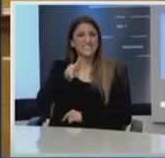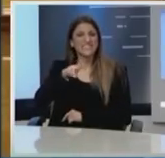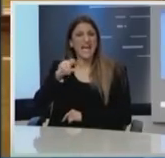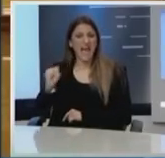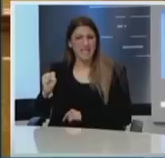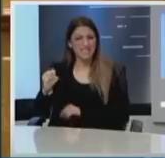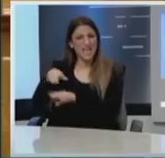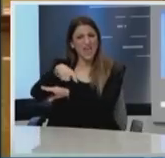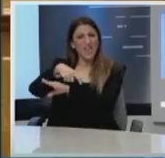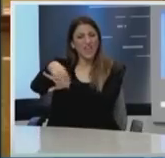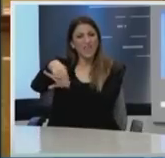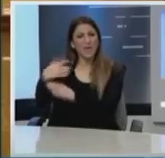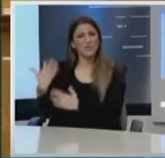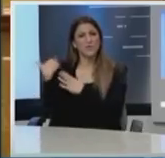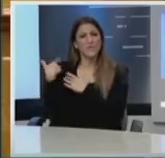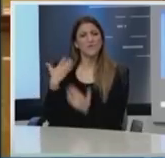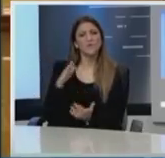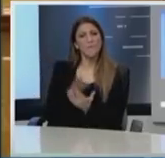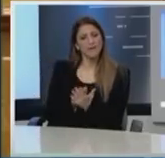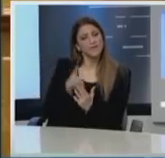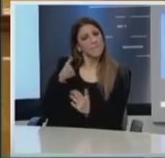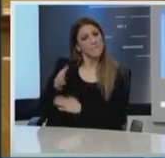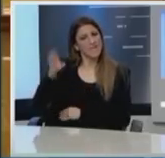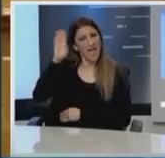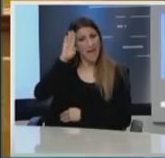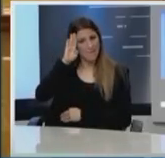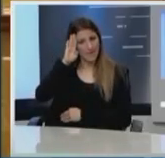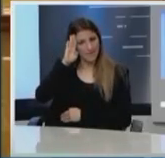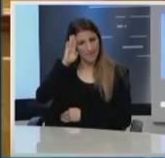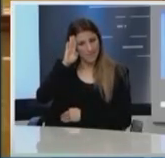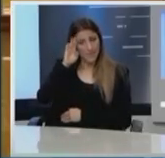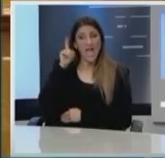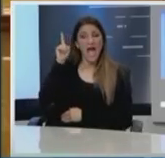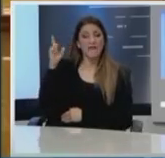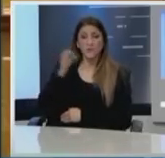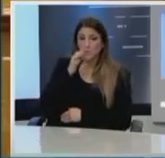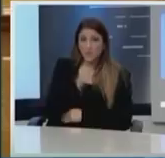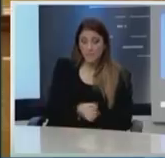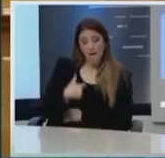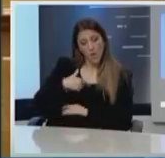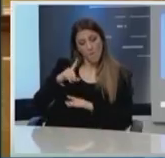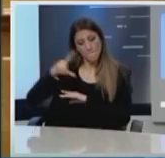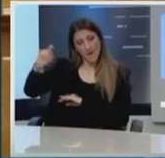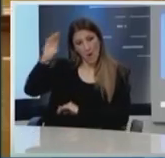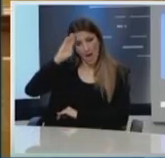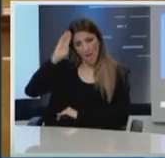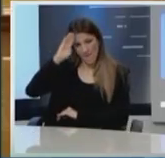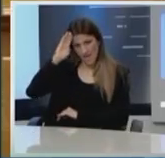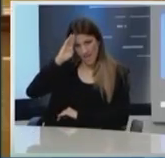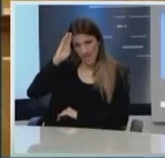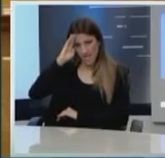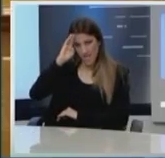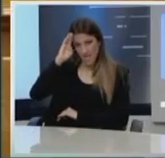που χειρίστηκε τους μάρτυρες και πήγε στην Αμερική, είπε ότι πάει στην Αμερική, φεύγει να πάει στην